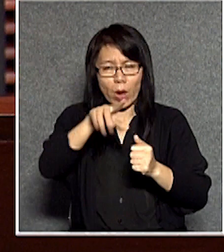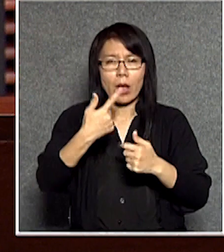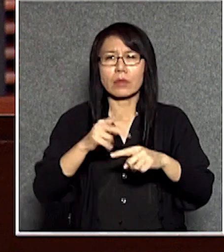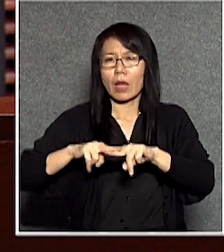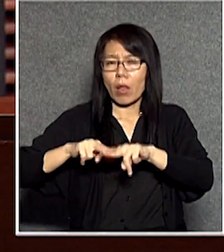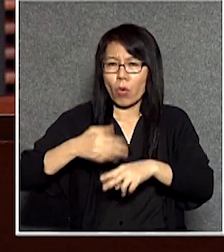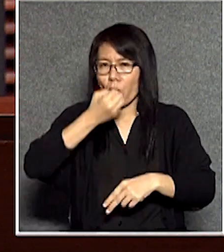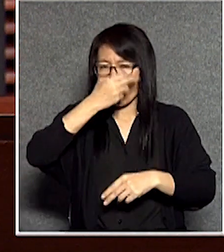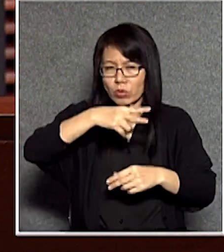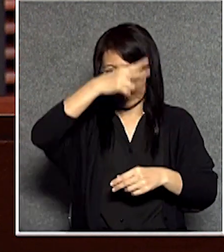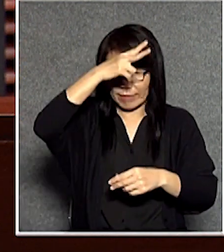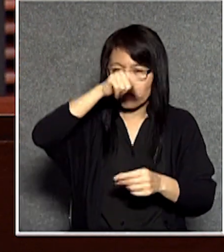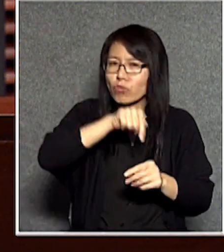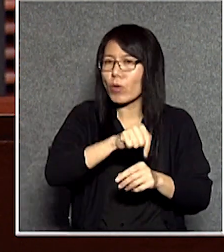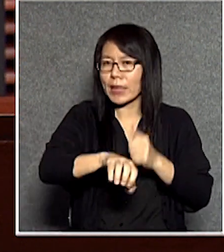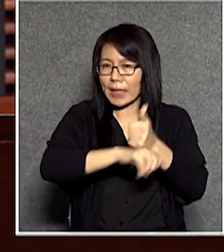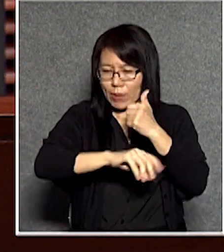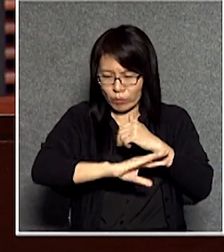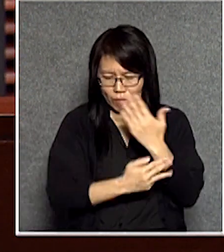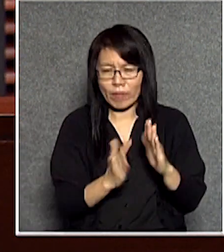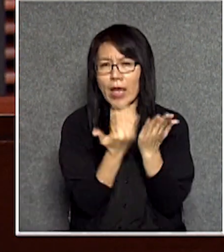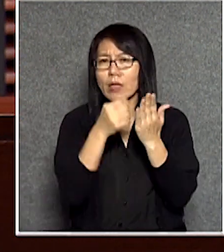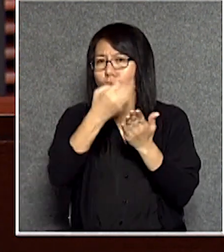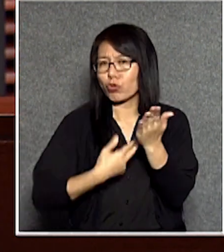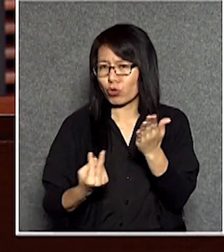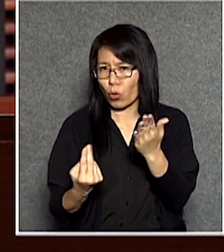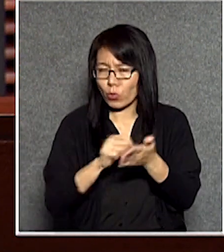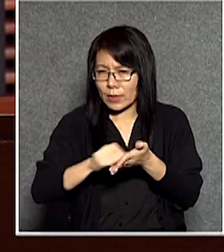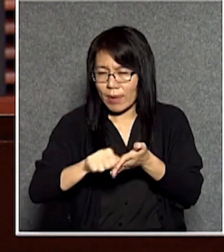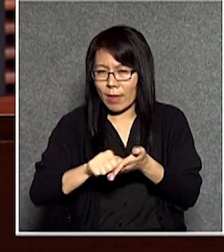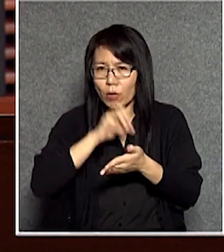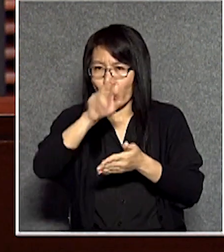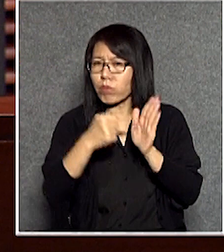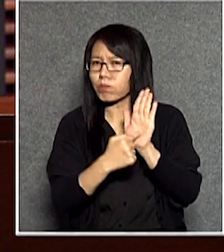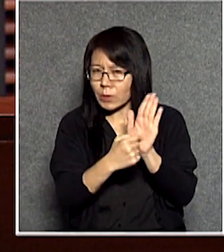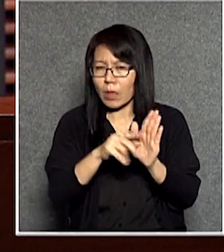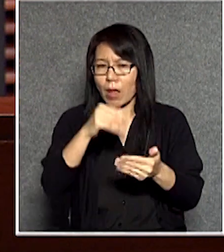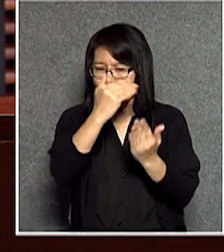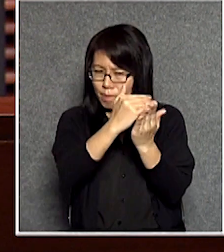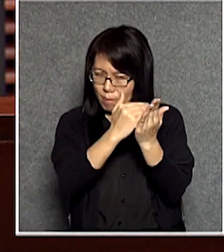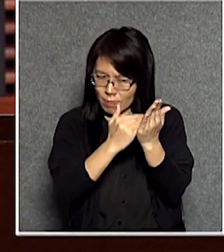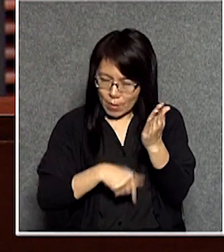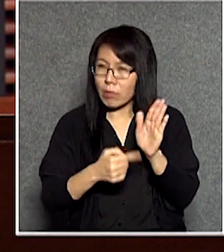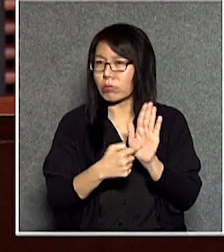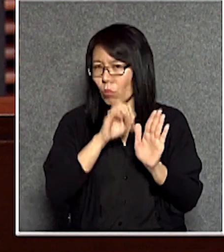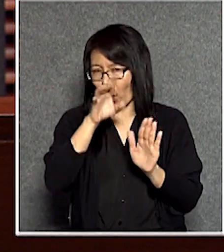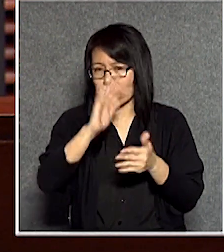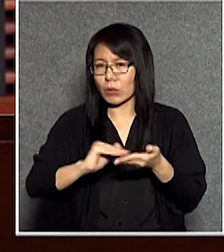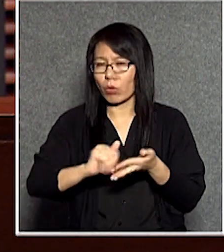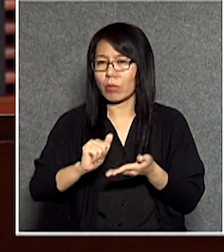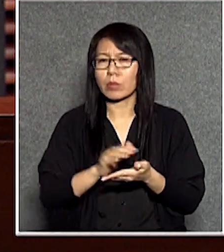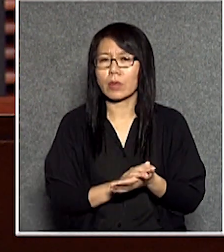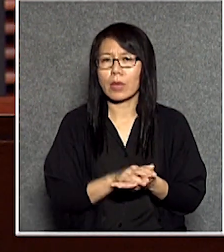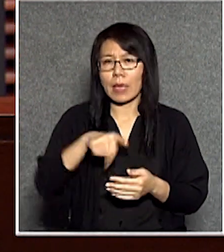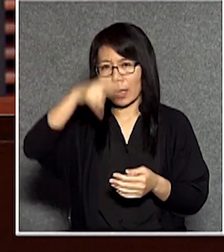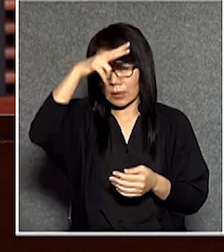國香港特別行政區基本法草案》及其有關文件的說明的報告裏面曾經指出，引述行政